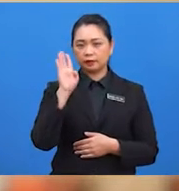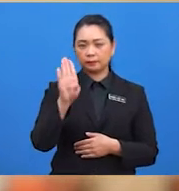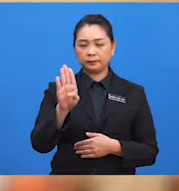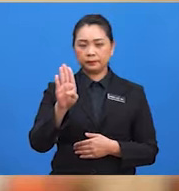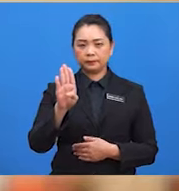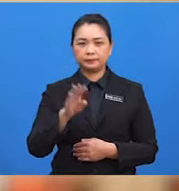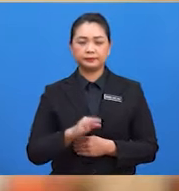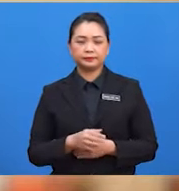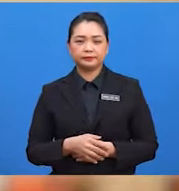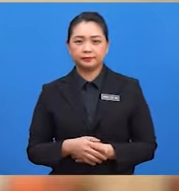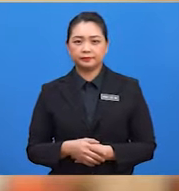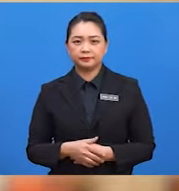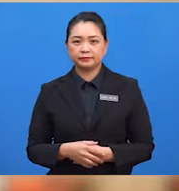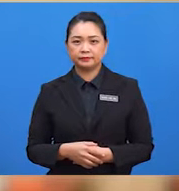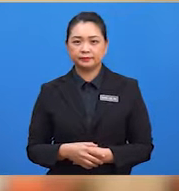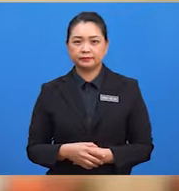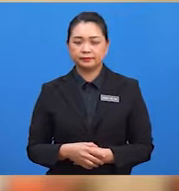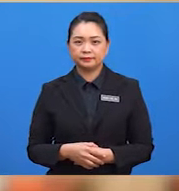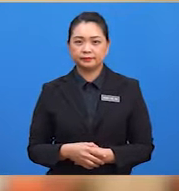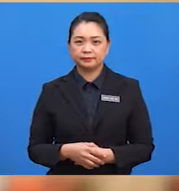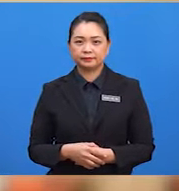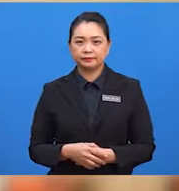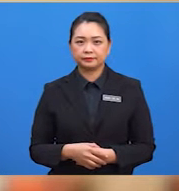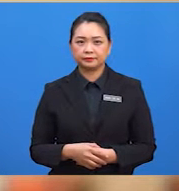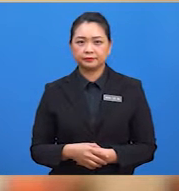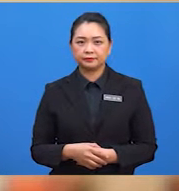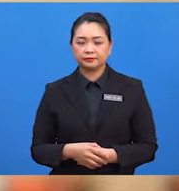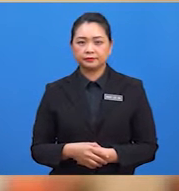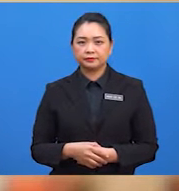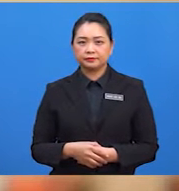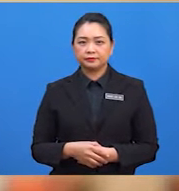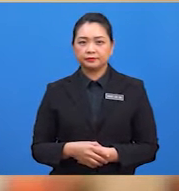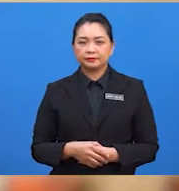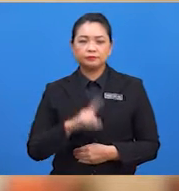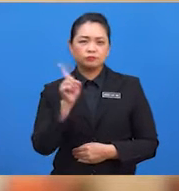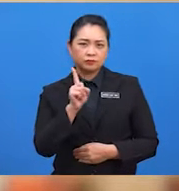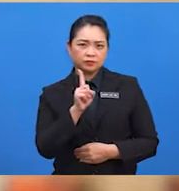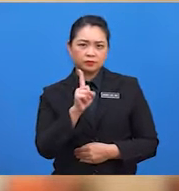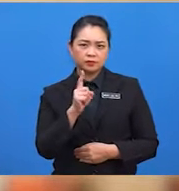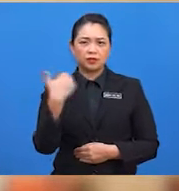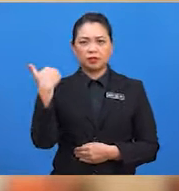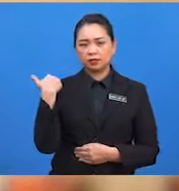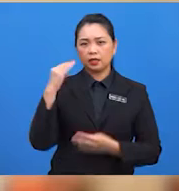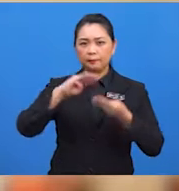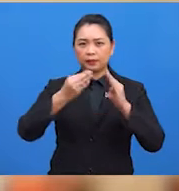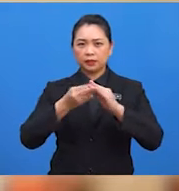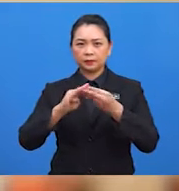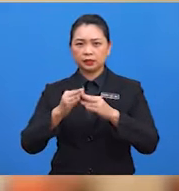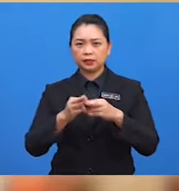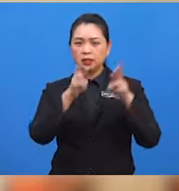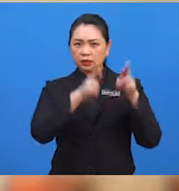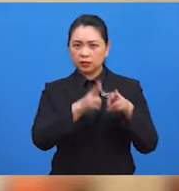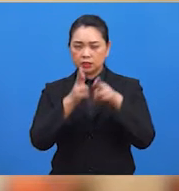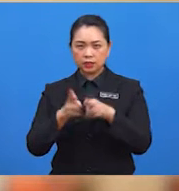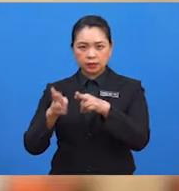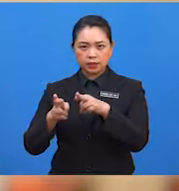musnah. Jadi jawapannya ialah B. Soalan 3. Manakah berikut merupakan bandar terancah